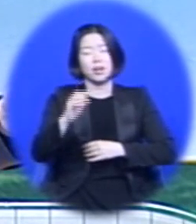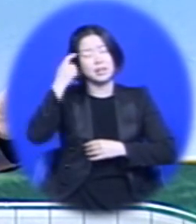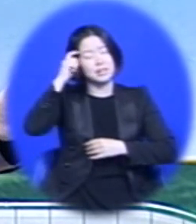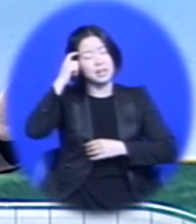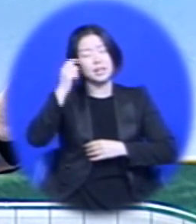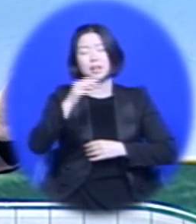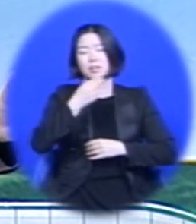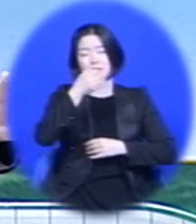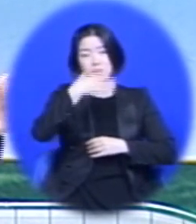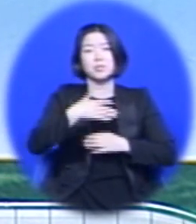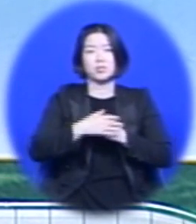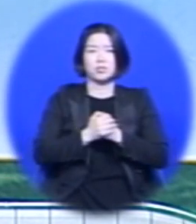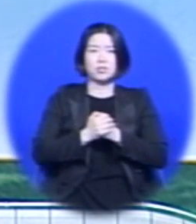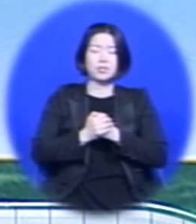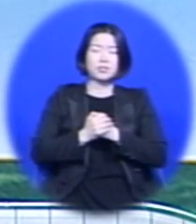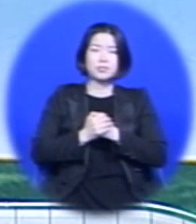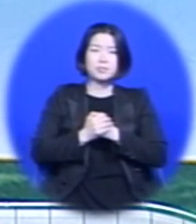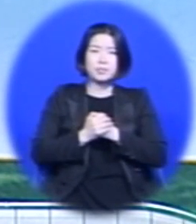수가 없잖아요.